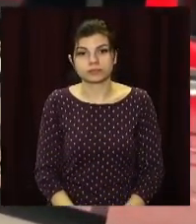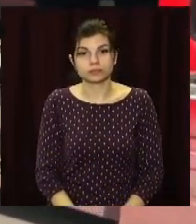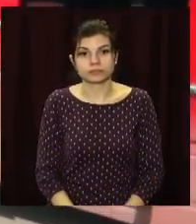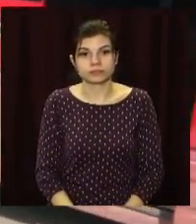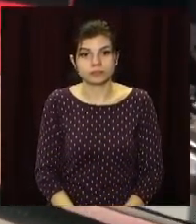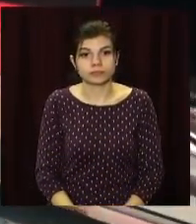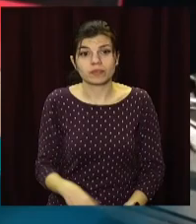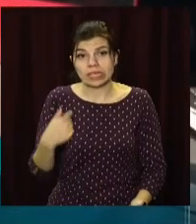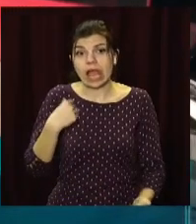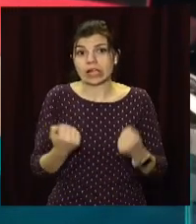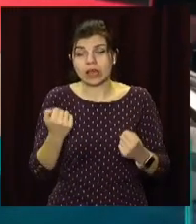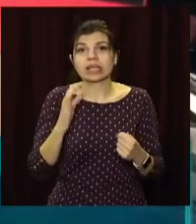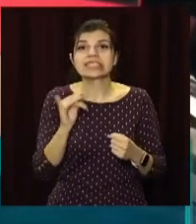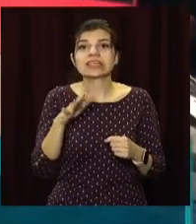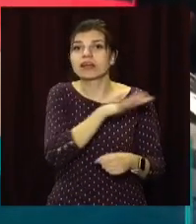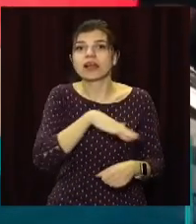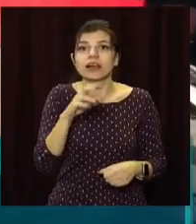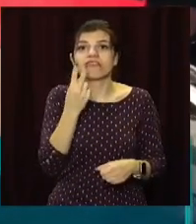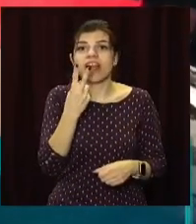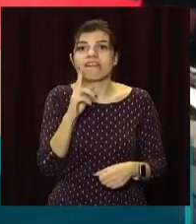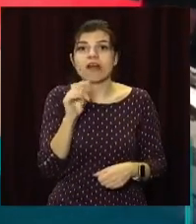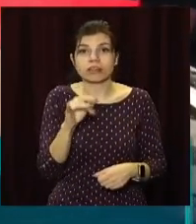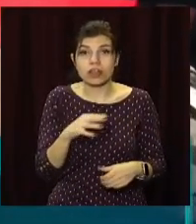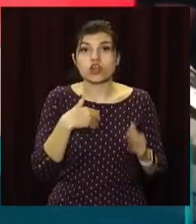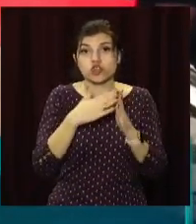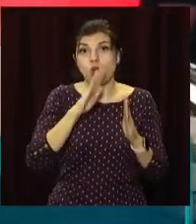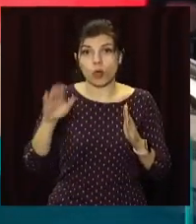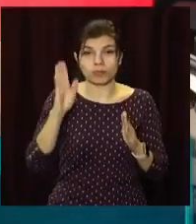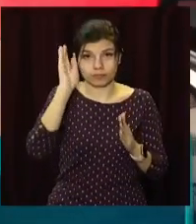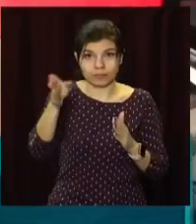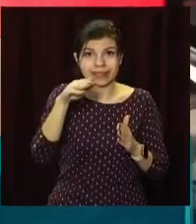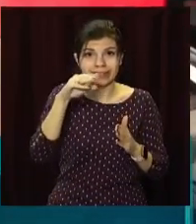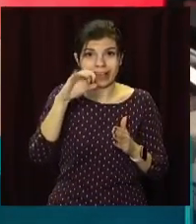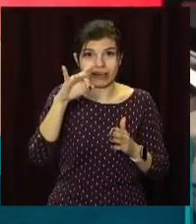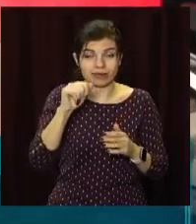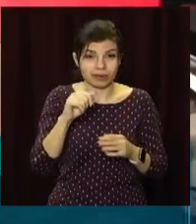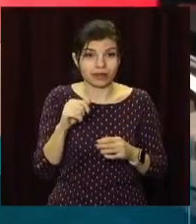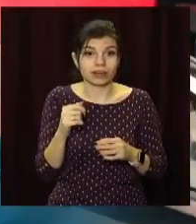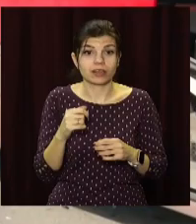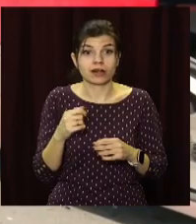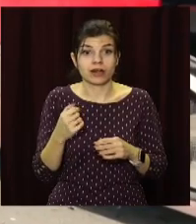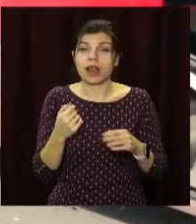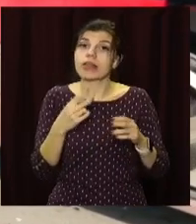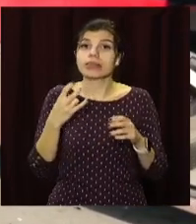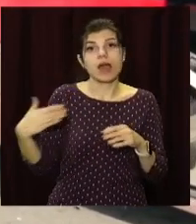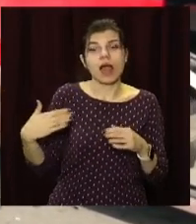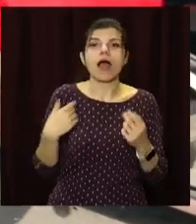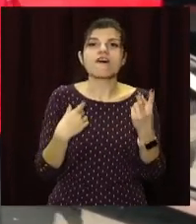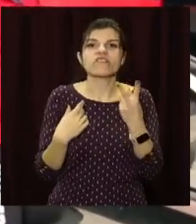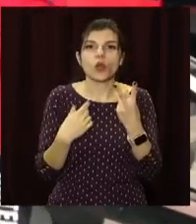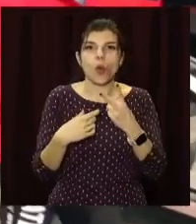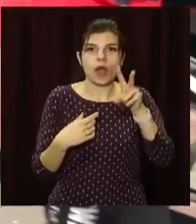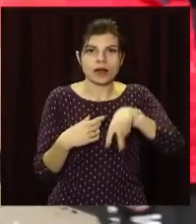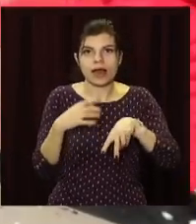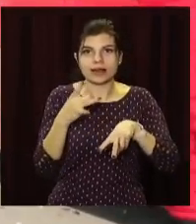з'ясовують. Я їхав з квартала, з повороту домой, на Теру, во двор. Во второму ряду не в крайнім, а во